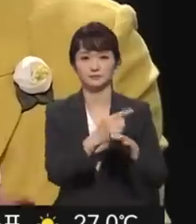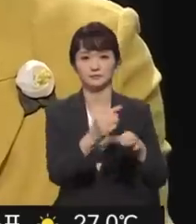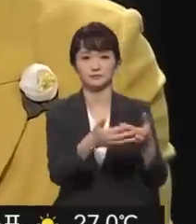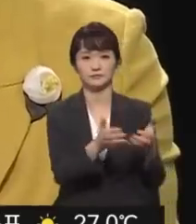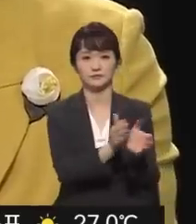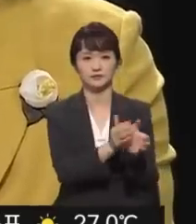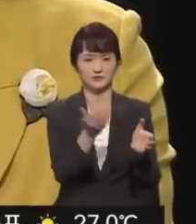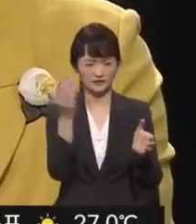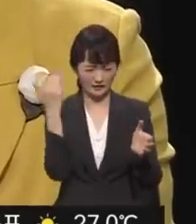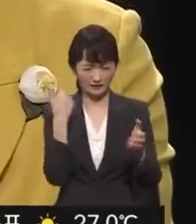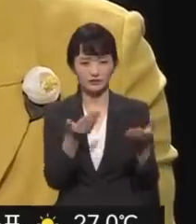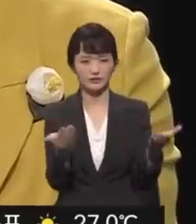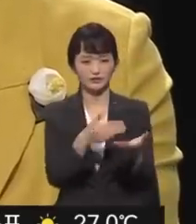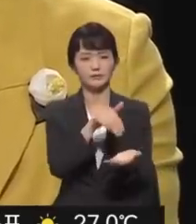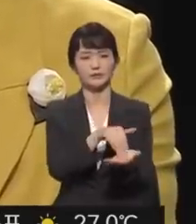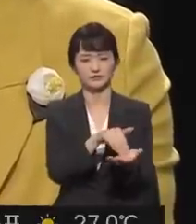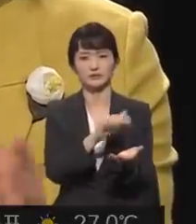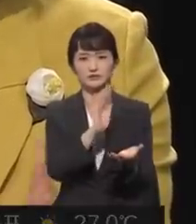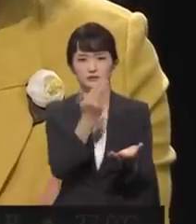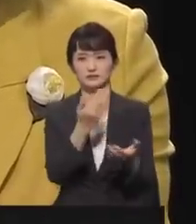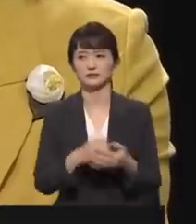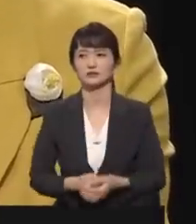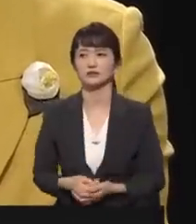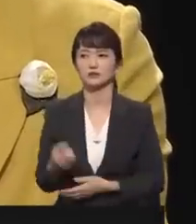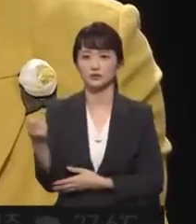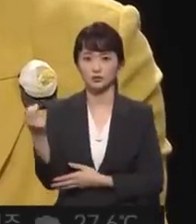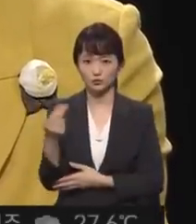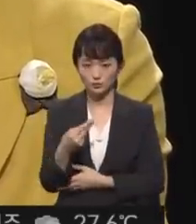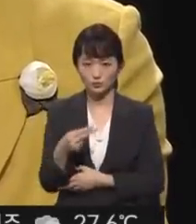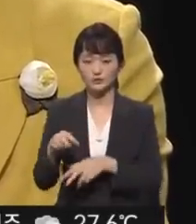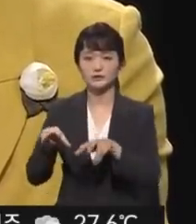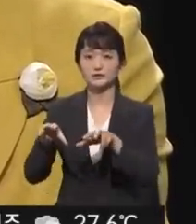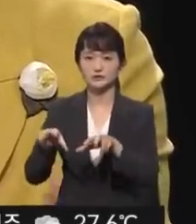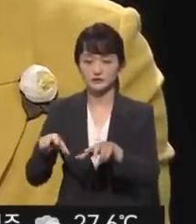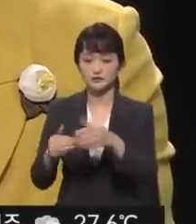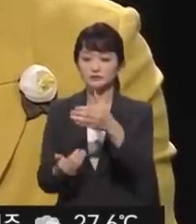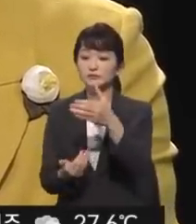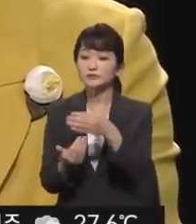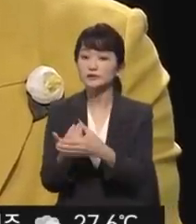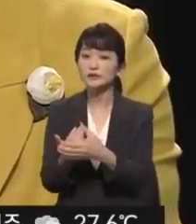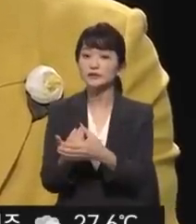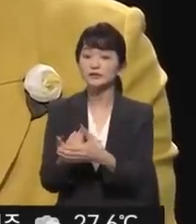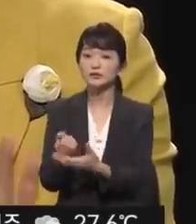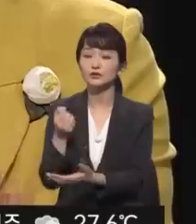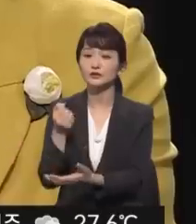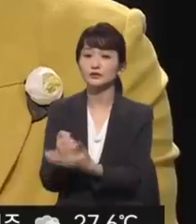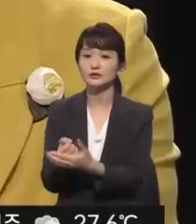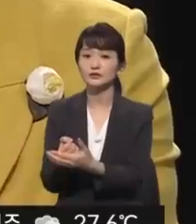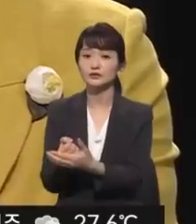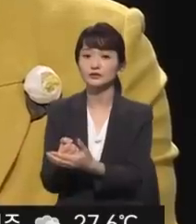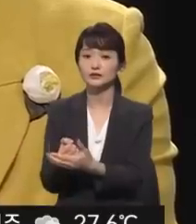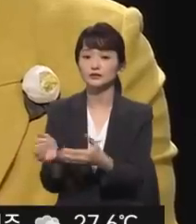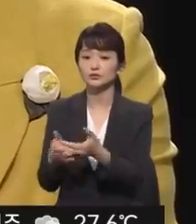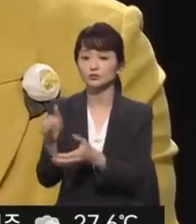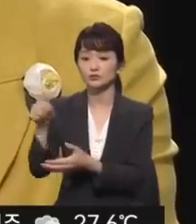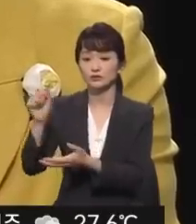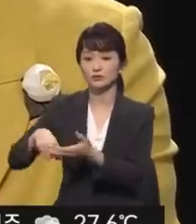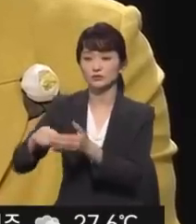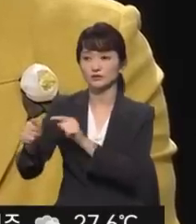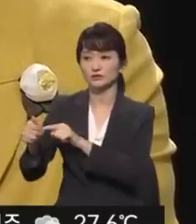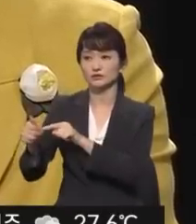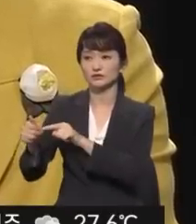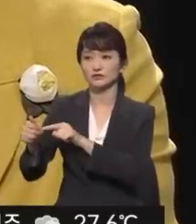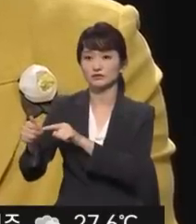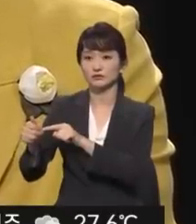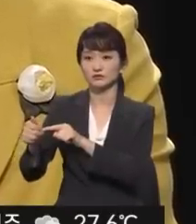반성해야 드는 부분이 있다고 생각하고요 또 이 건에 대해서도 이런 결정을 내린 그 부장판사 에 대해서도 결코